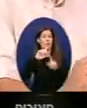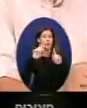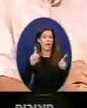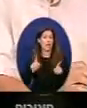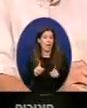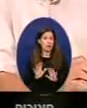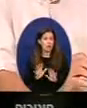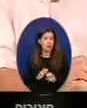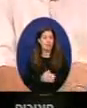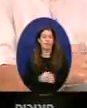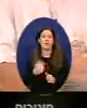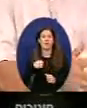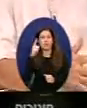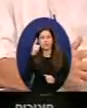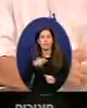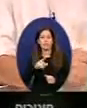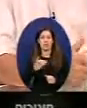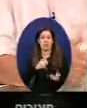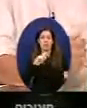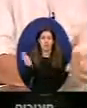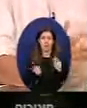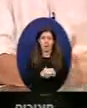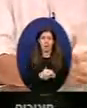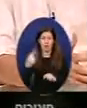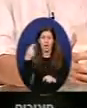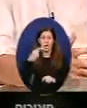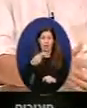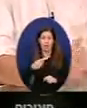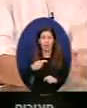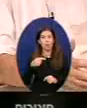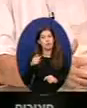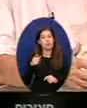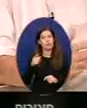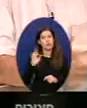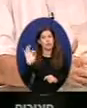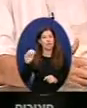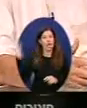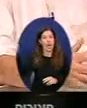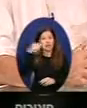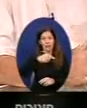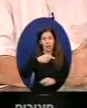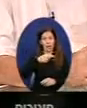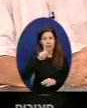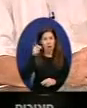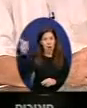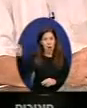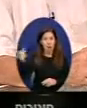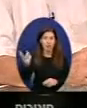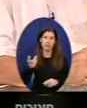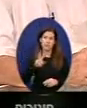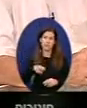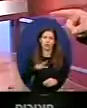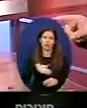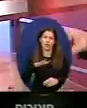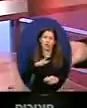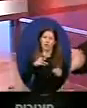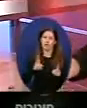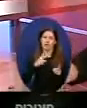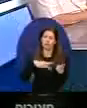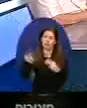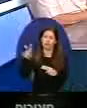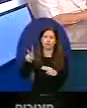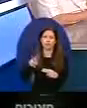אני חושב שזה כן מהפך. האיום העיקרי אלינו ברחוק זה היום האיום הטילי, אנחנו עונים לו בעזרת המערכת. אנחנו לא מפחדים. זה לא סותר, דרך כלל, אני מסכים